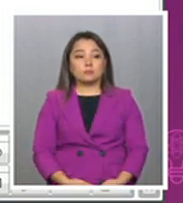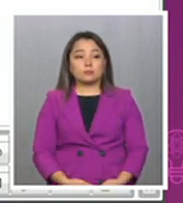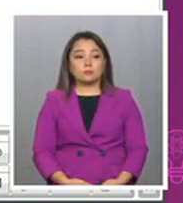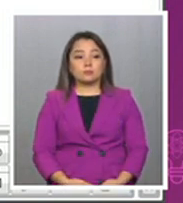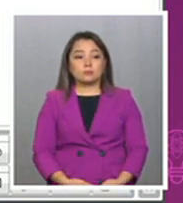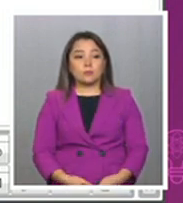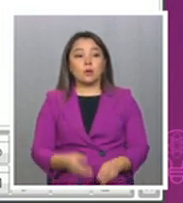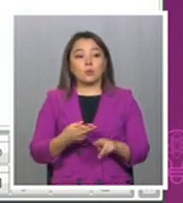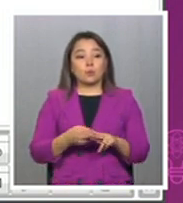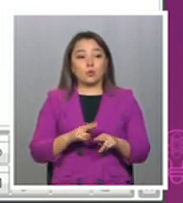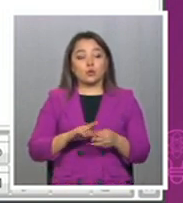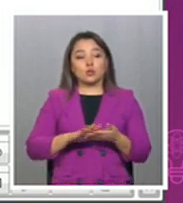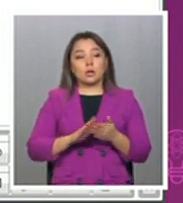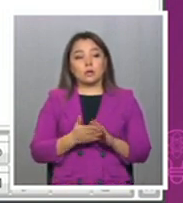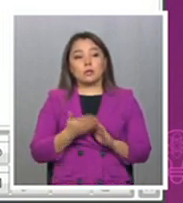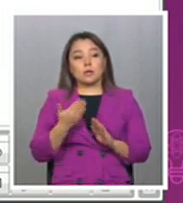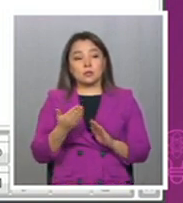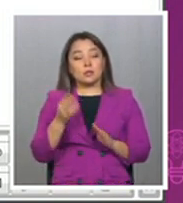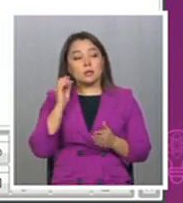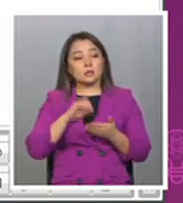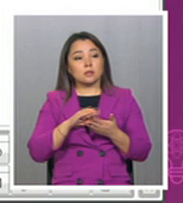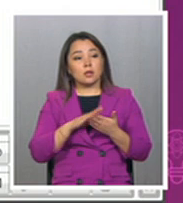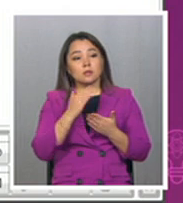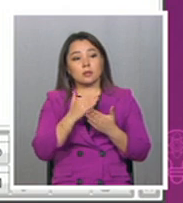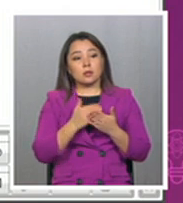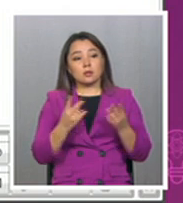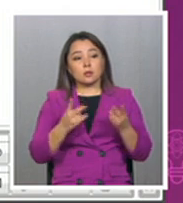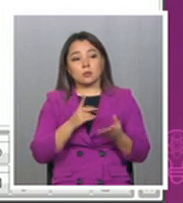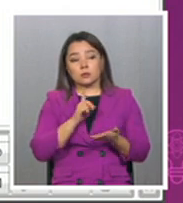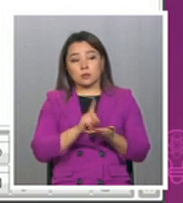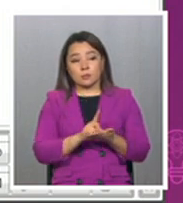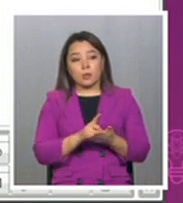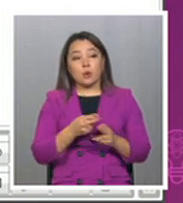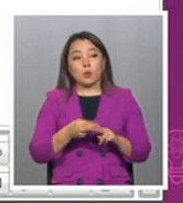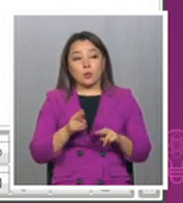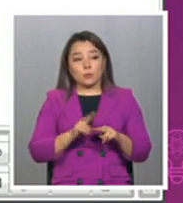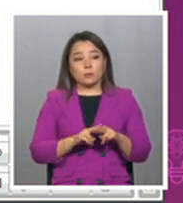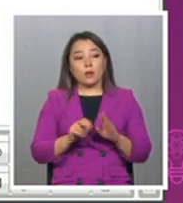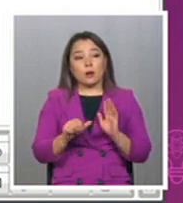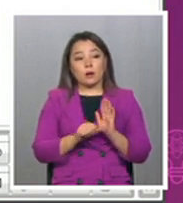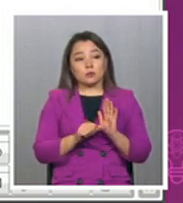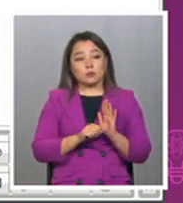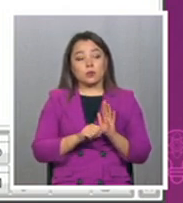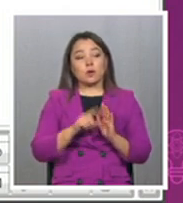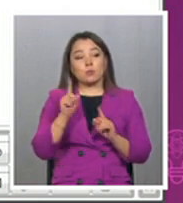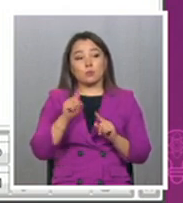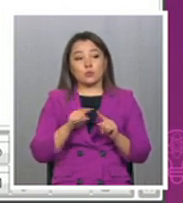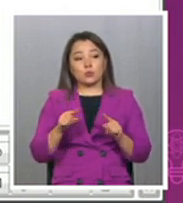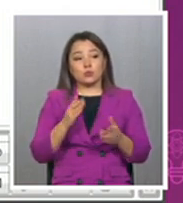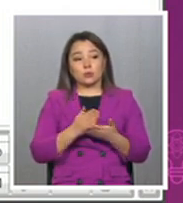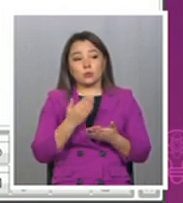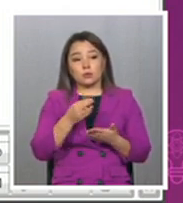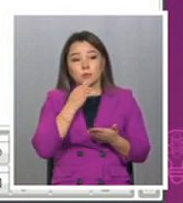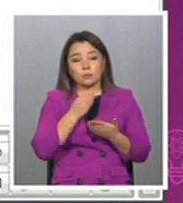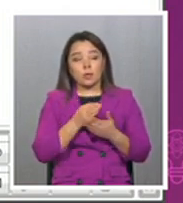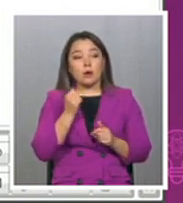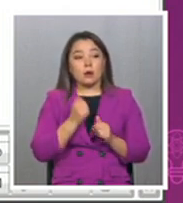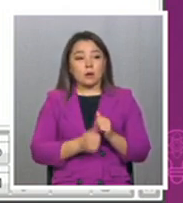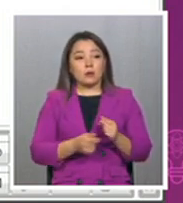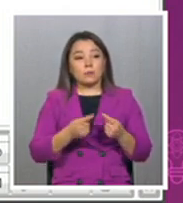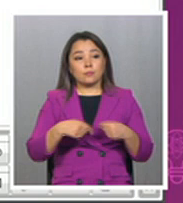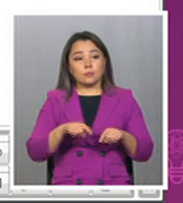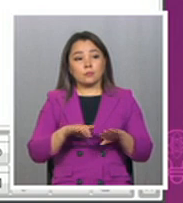Бұл жағдайда бізге цикл қажет болады. Өйткені 6 бұрыштың әрбір